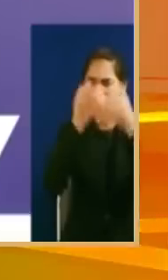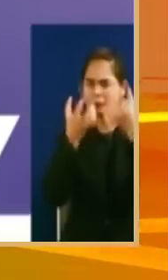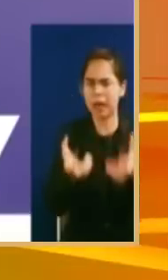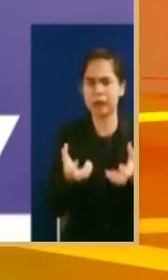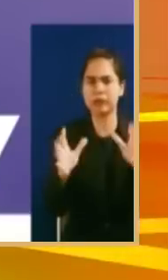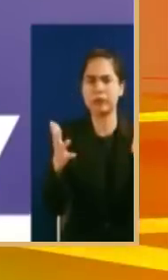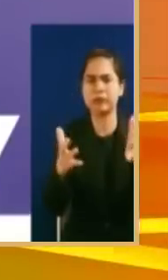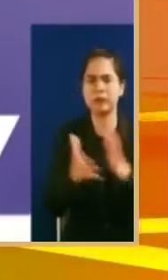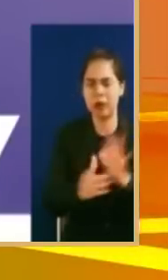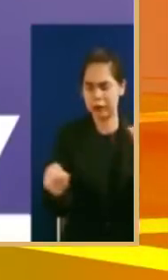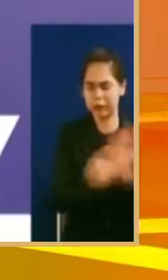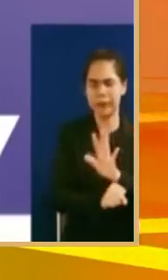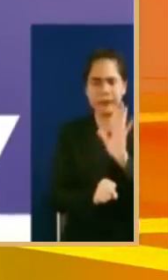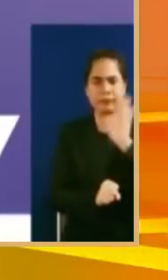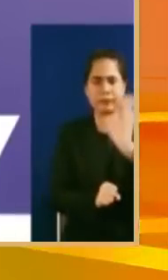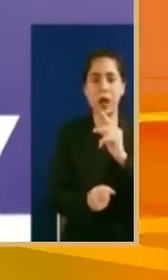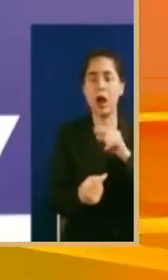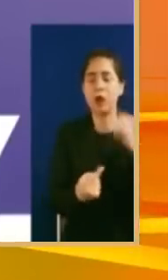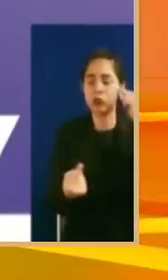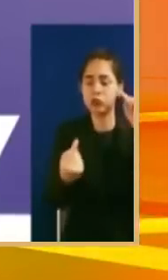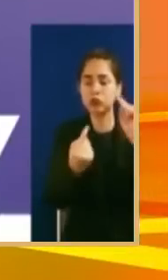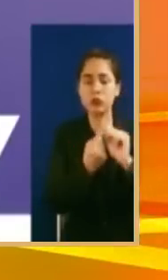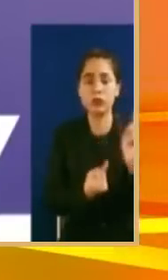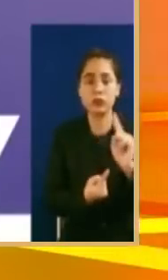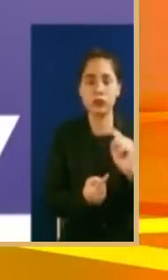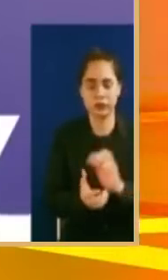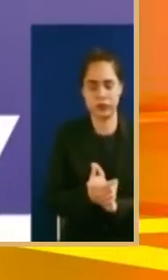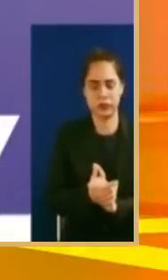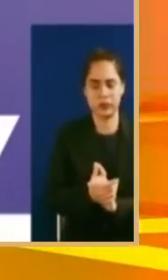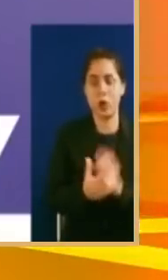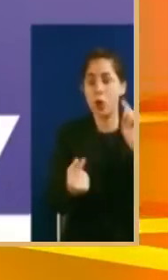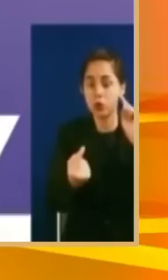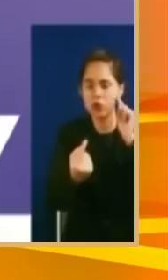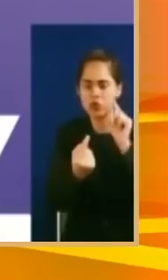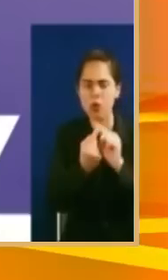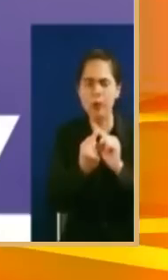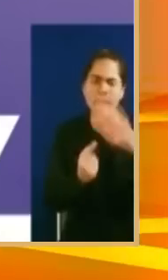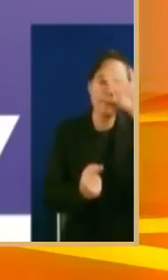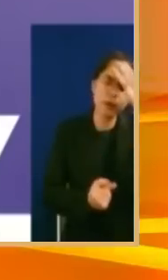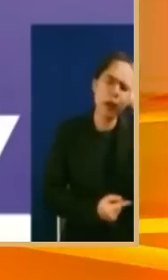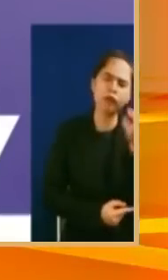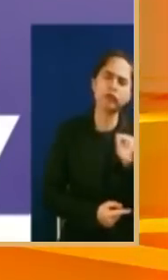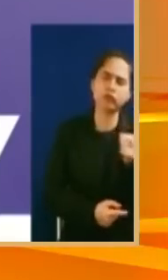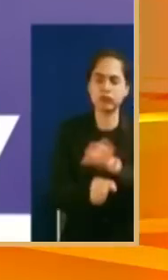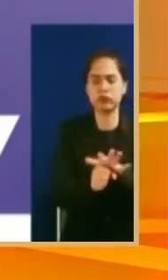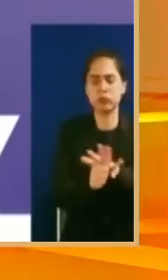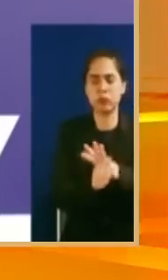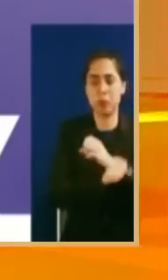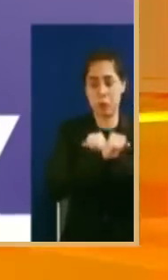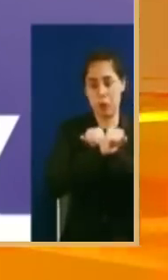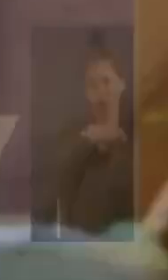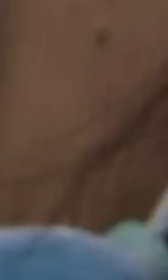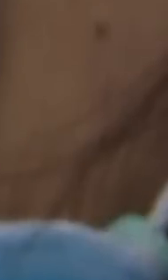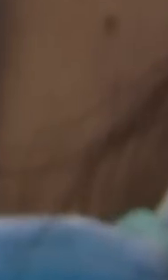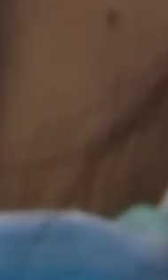หลายคนจะติดโควิดแล้วคุณหมอก็ยังแนะนำว่าควรจะได้รับว่าซีนนะคะจะได้เกิดภูมิคุ้มกันลูกผสมป้องกันการเป็นซ้ำได้ยาว